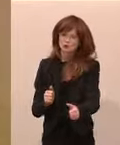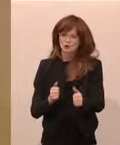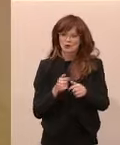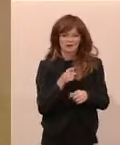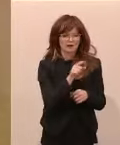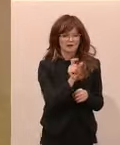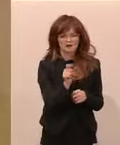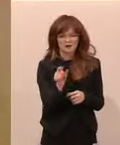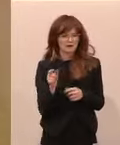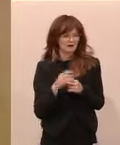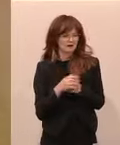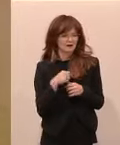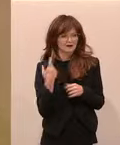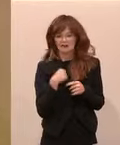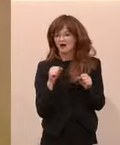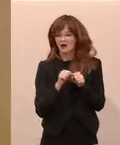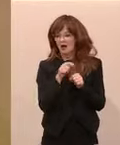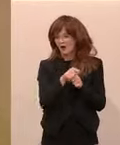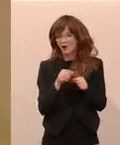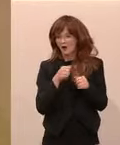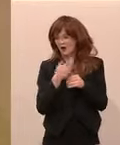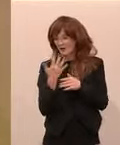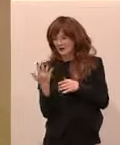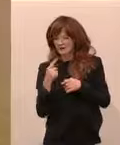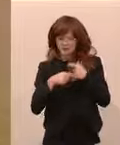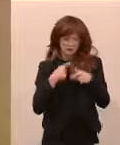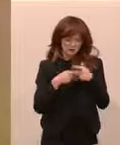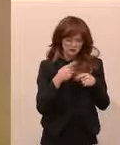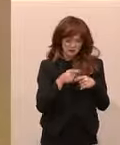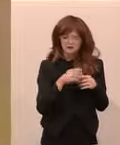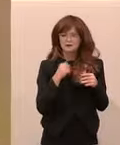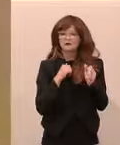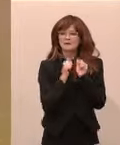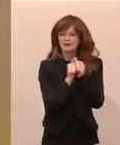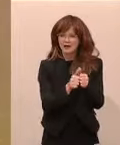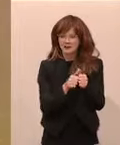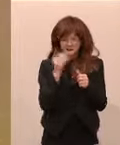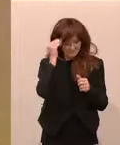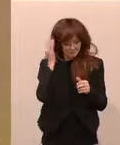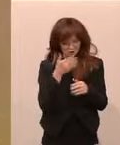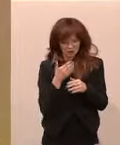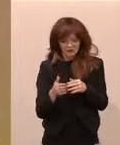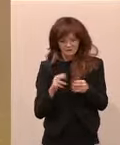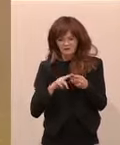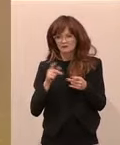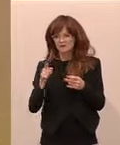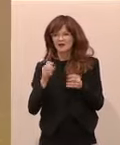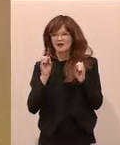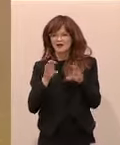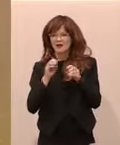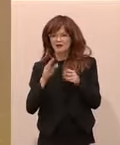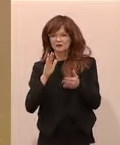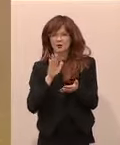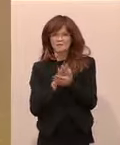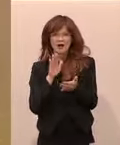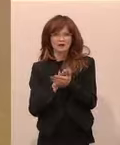einige dieser Prozesse auch wissenschaftlich, wenn es um die genützte elektromagnetische Hochfrequenzstrahlung und um unsere Gesundheit, um unsere